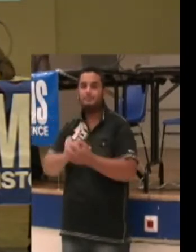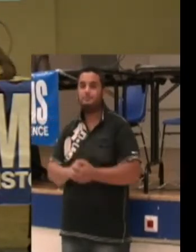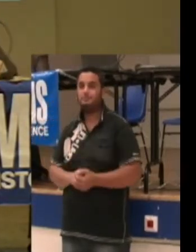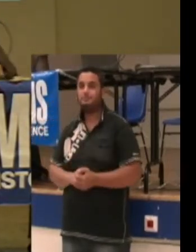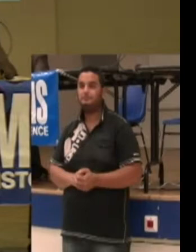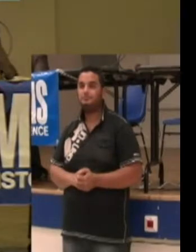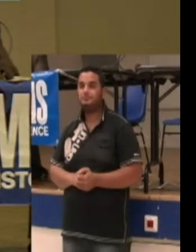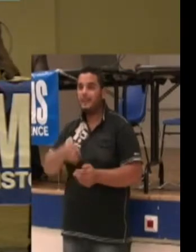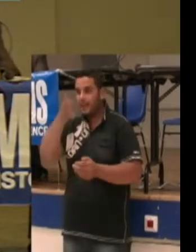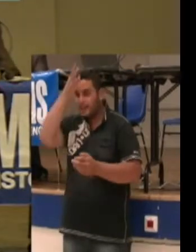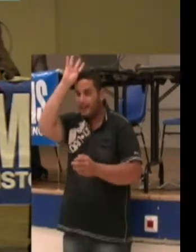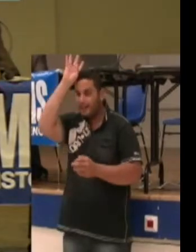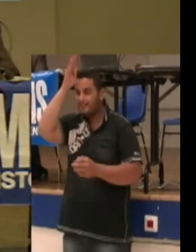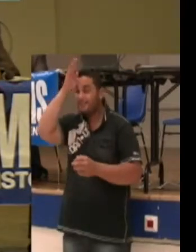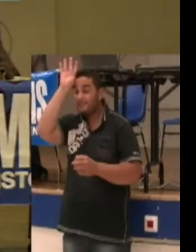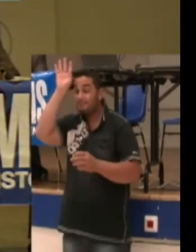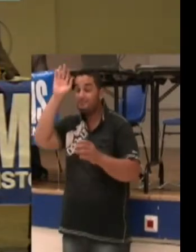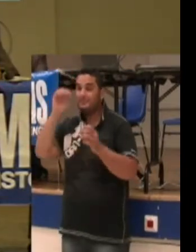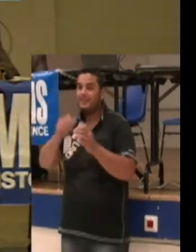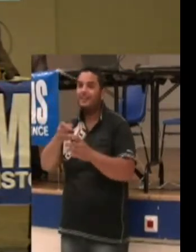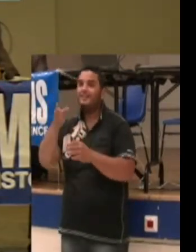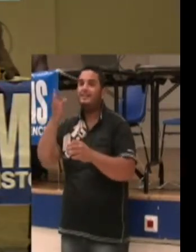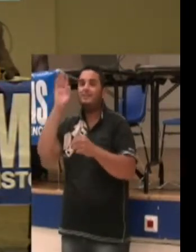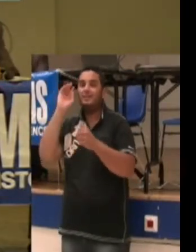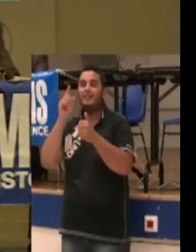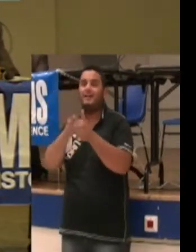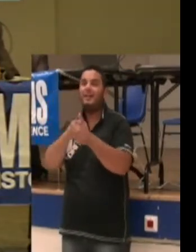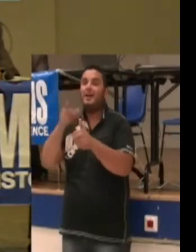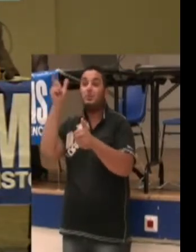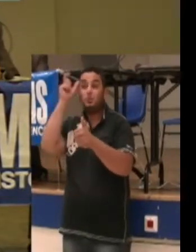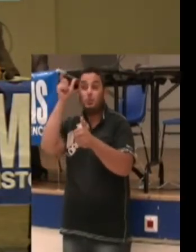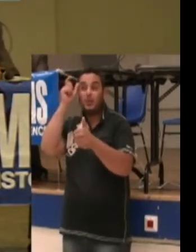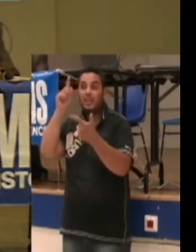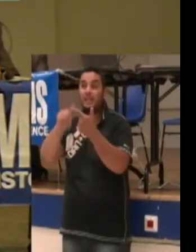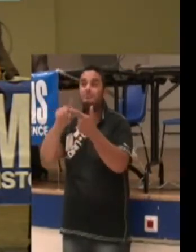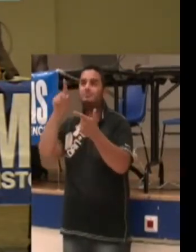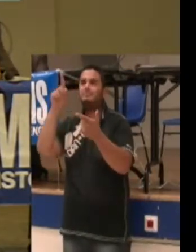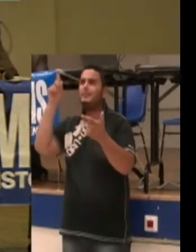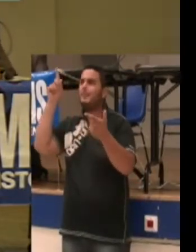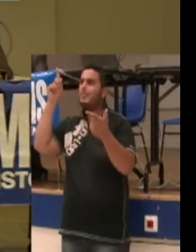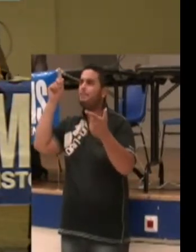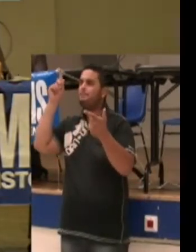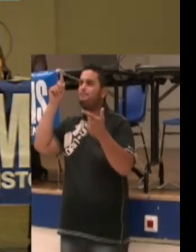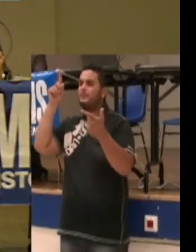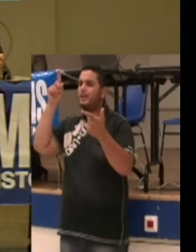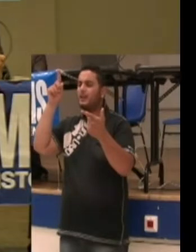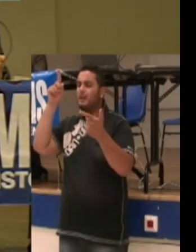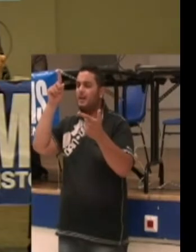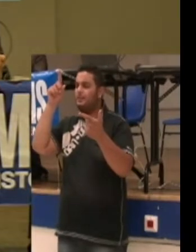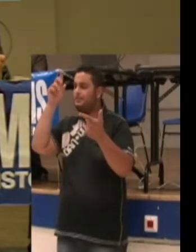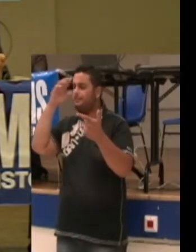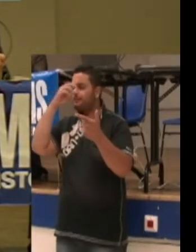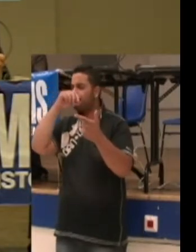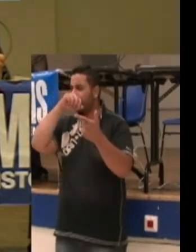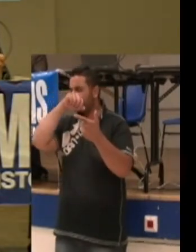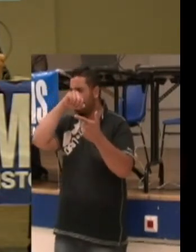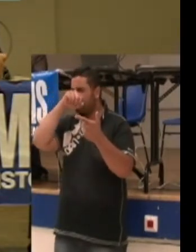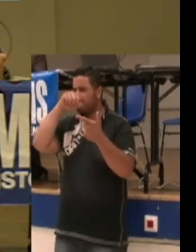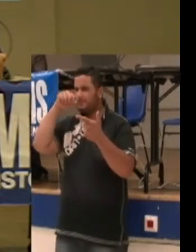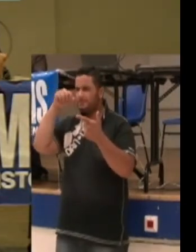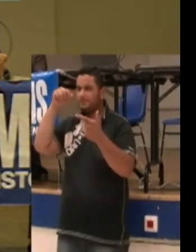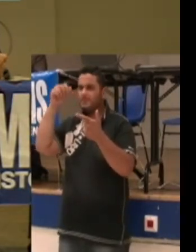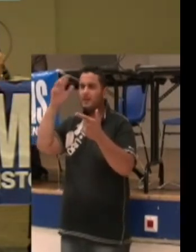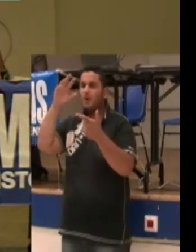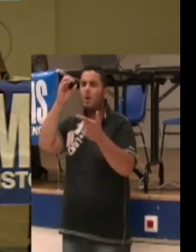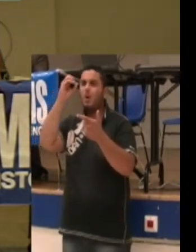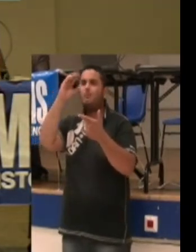Vous voyez bien quand Allah subhanahu wa ta'ala il parle de Pharaon, dans le Coran, nous avons un nouveau pharaon aujourd'hui. Le